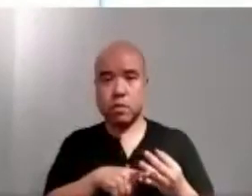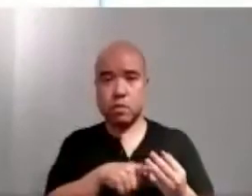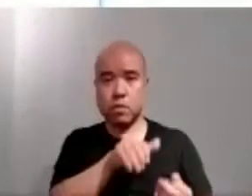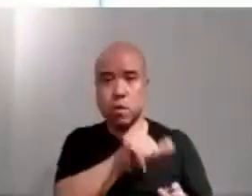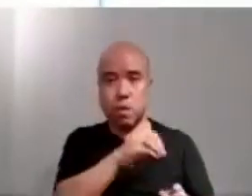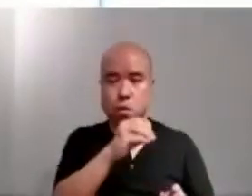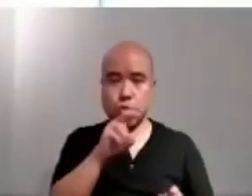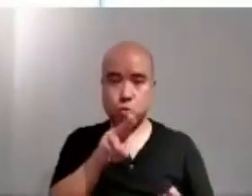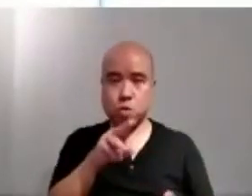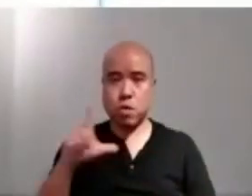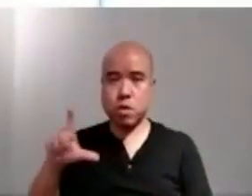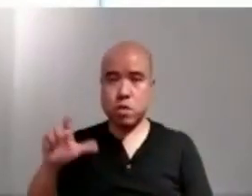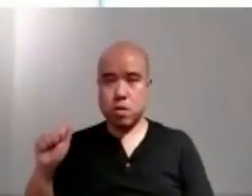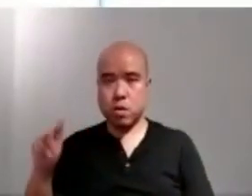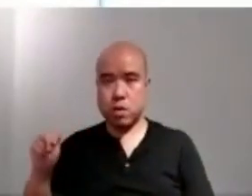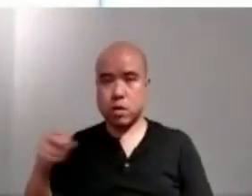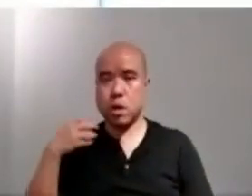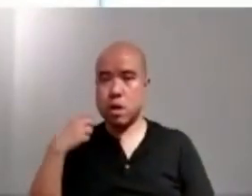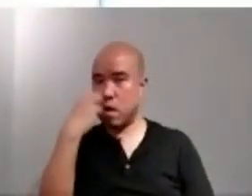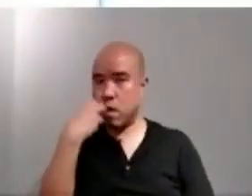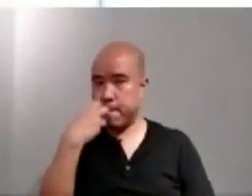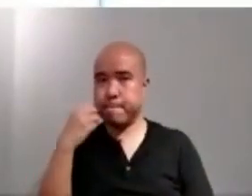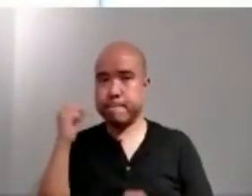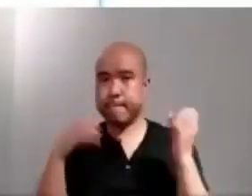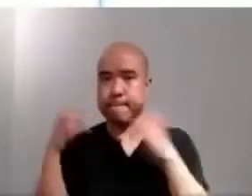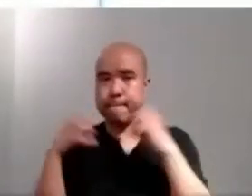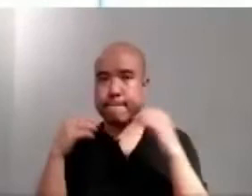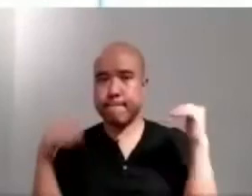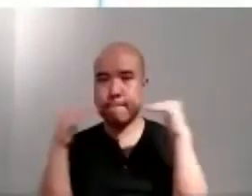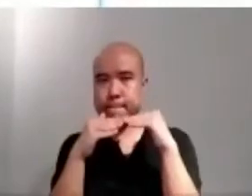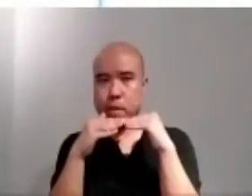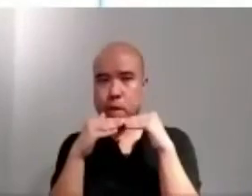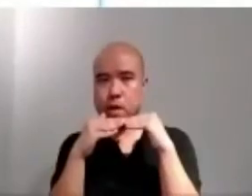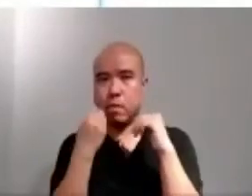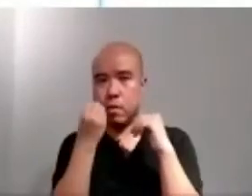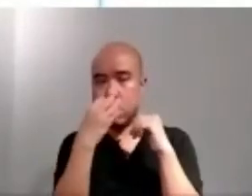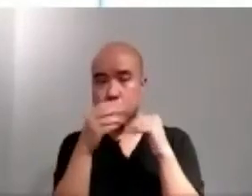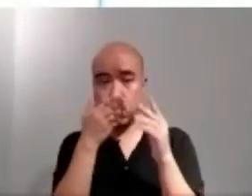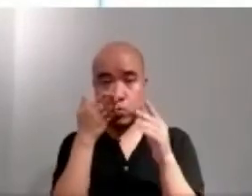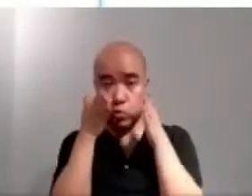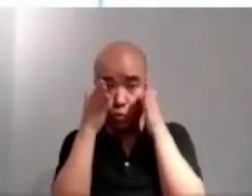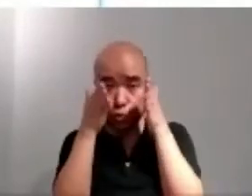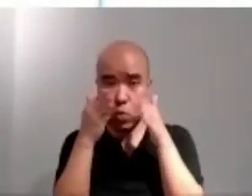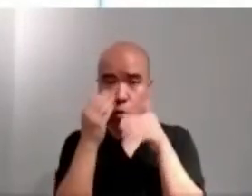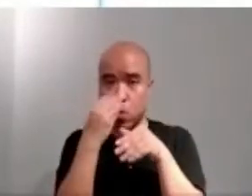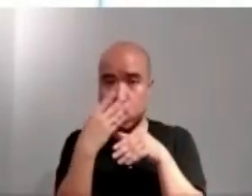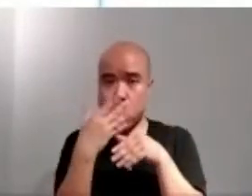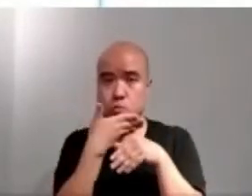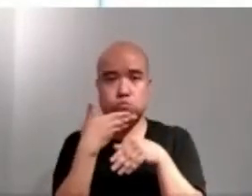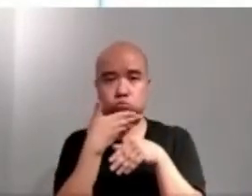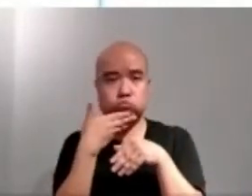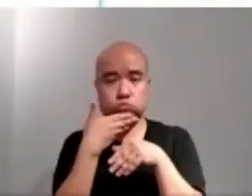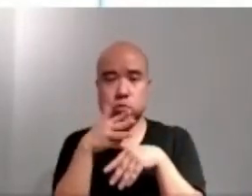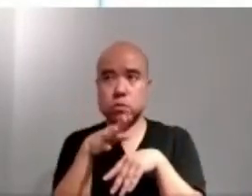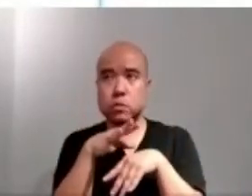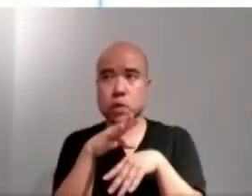化交流嘅平台，对象咧系喺居住喺呢个香港嘅青少年啦。咁亦即係都係即係包括埋居